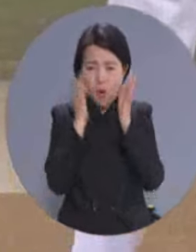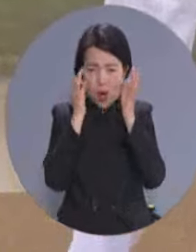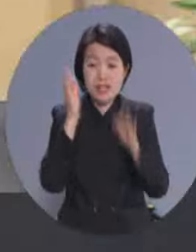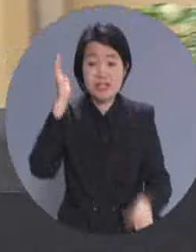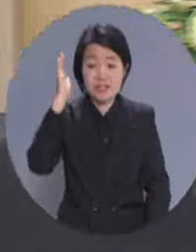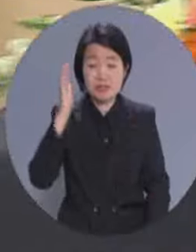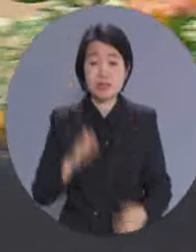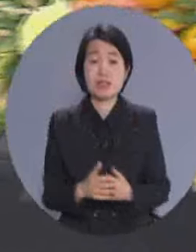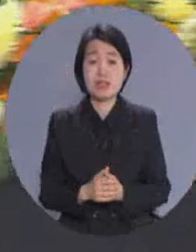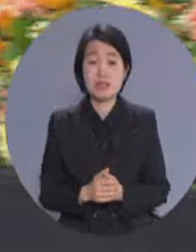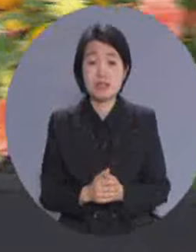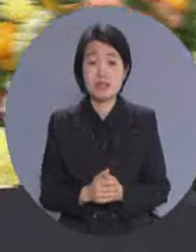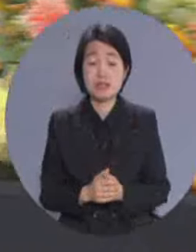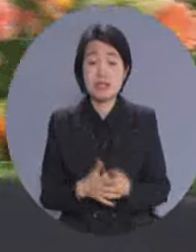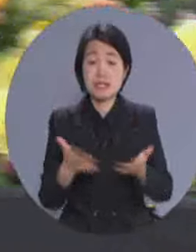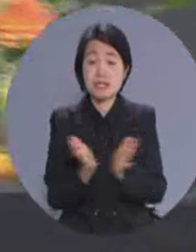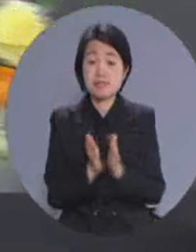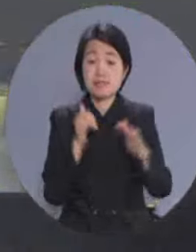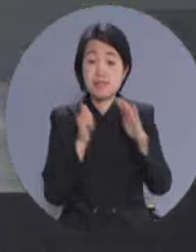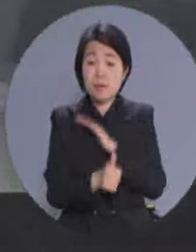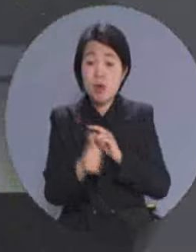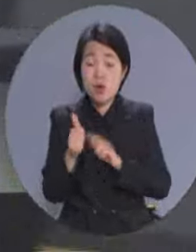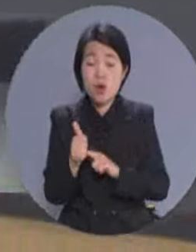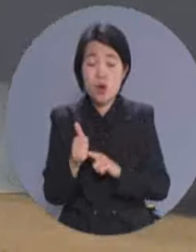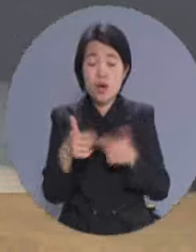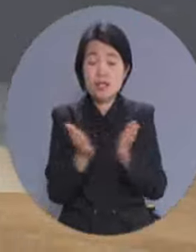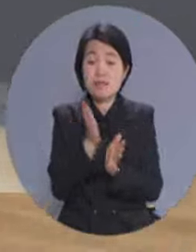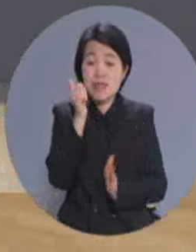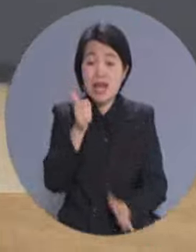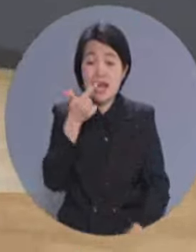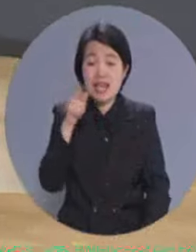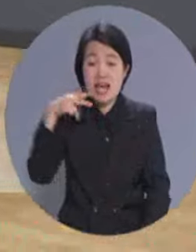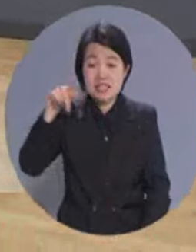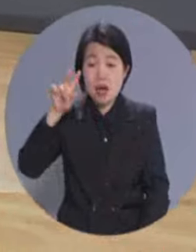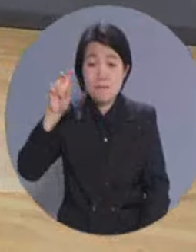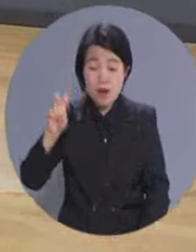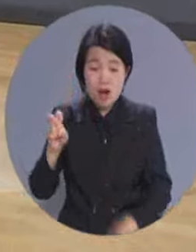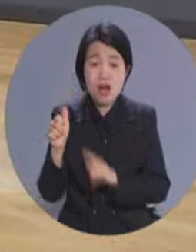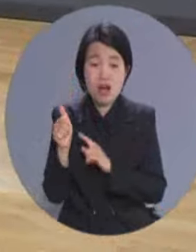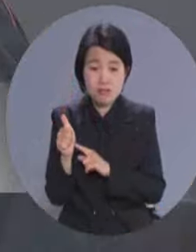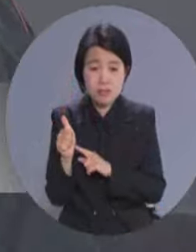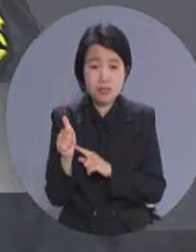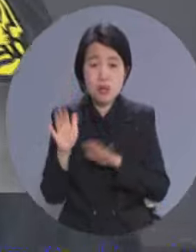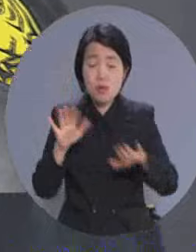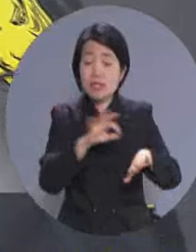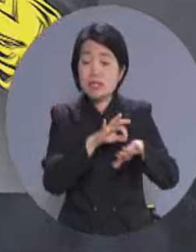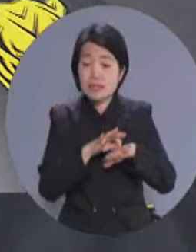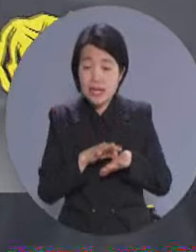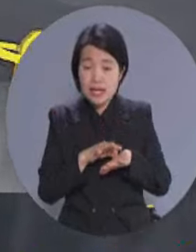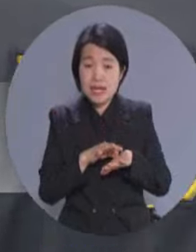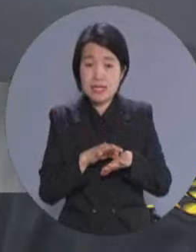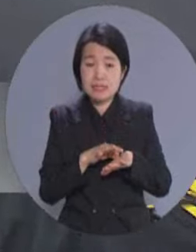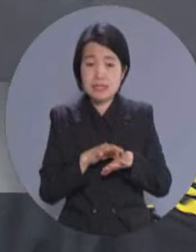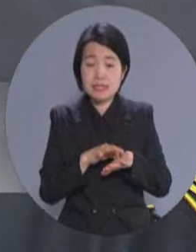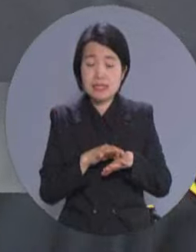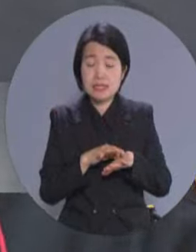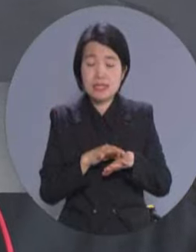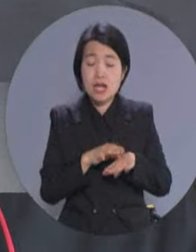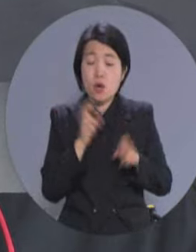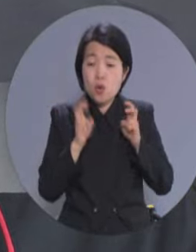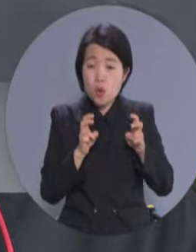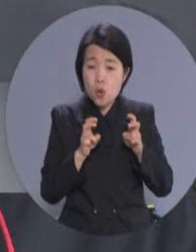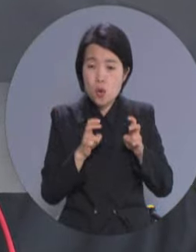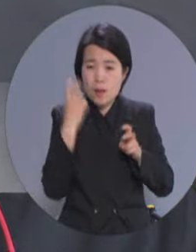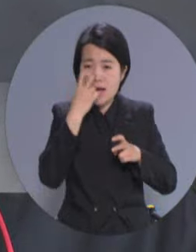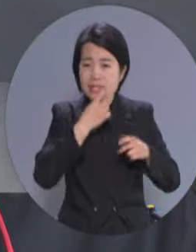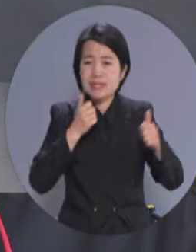덧붙였습니다. 팀의 주장 나성범 선수는 올 시즌부터 새롭게 도입되는 로봇 심판의 볼 판정 시스템과